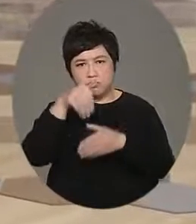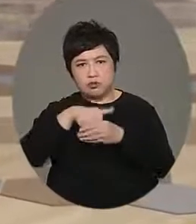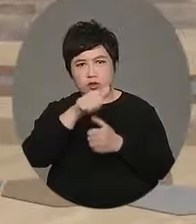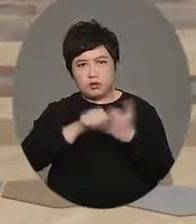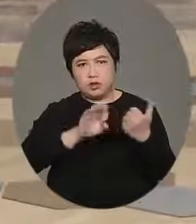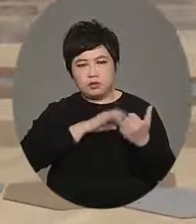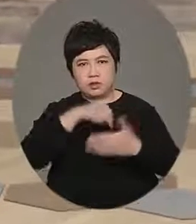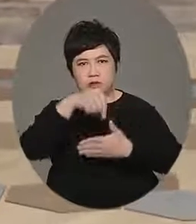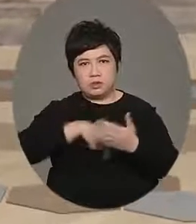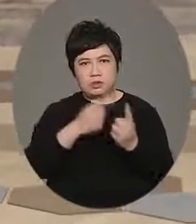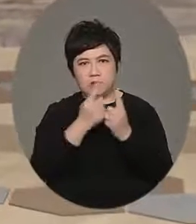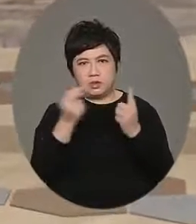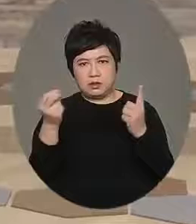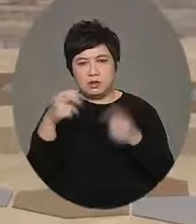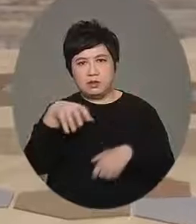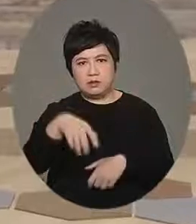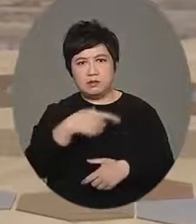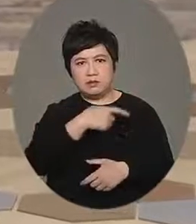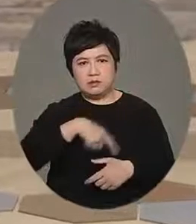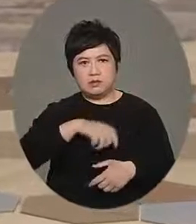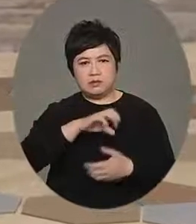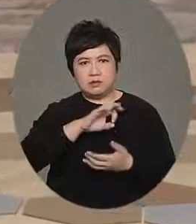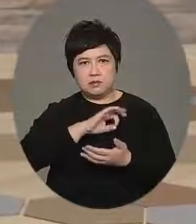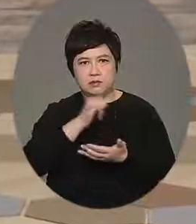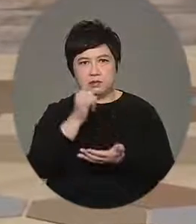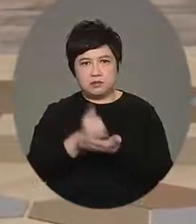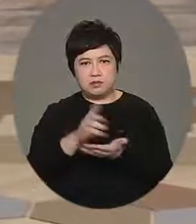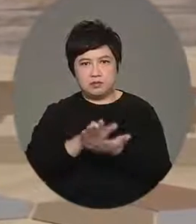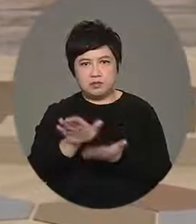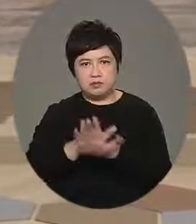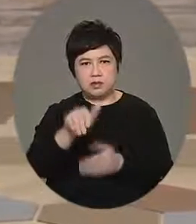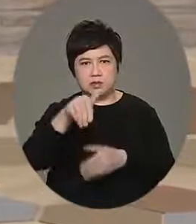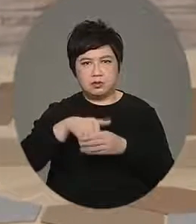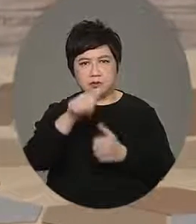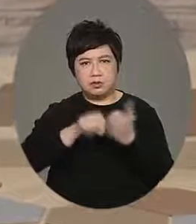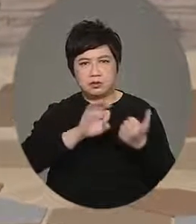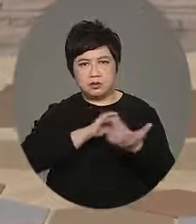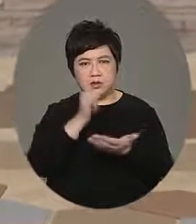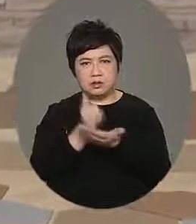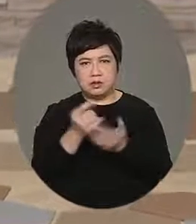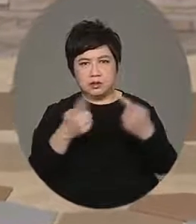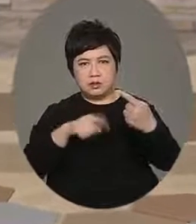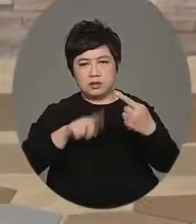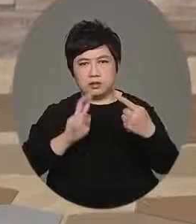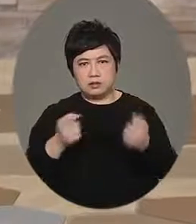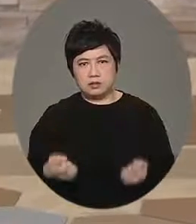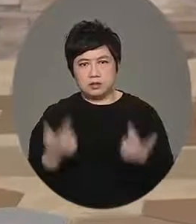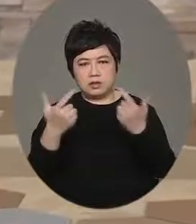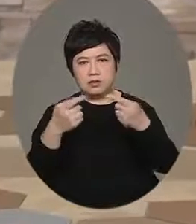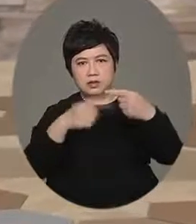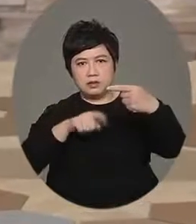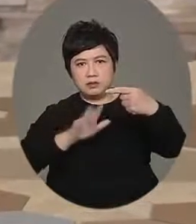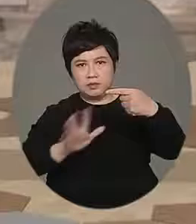委會當中的117個區議員議席會取消，選委會議席將會由1200個增加至1500